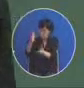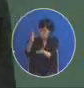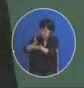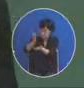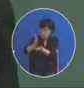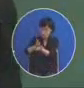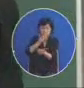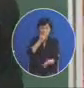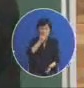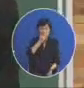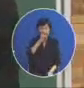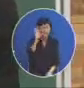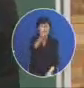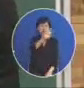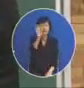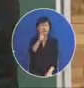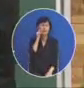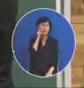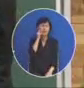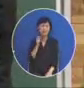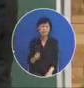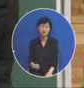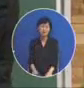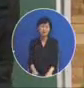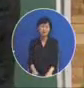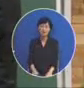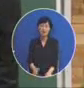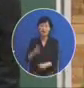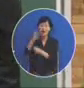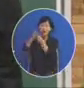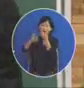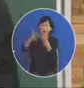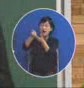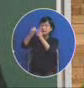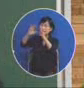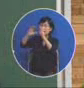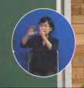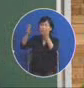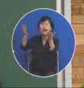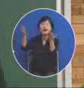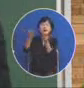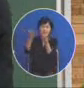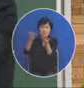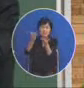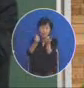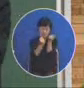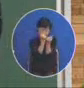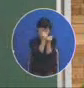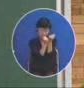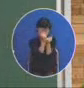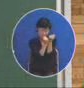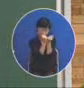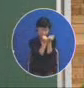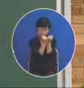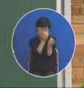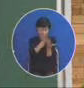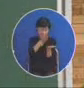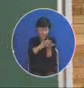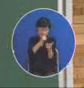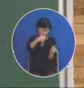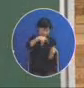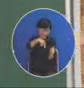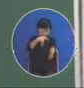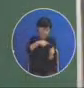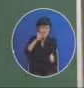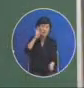you are. This cannot be stopped. 하나님 나라의 일을 40일 동안 설명합니다. That he spoke about